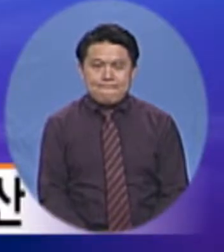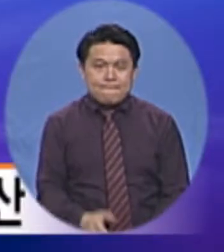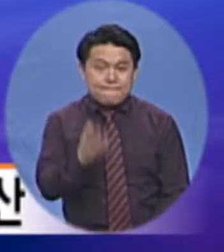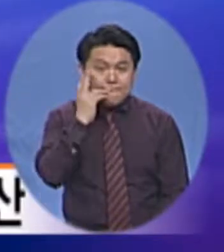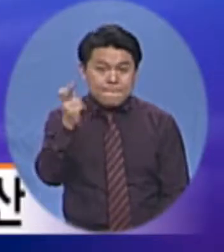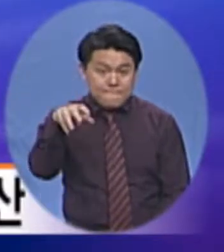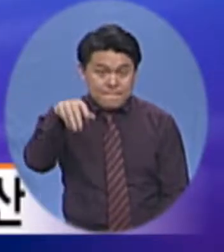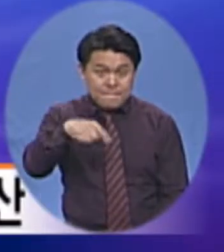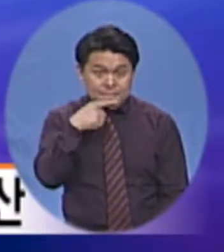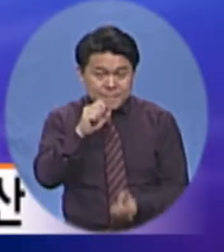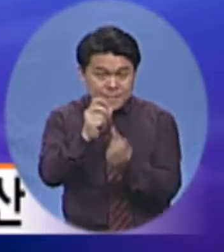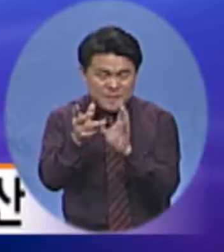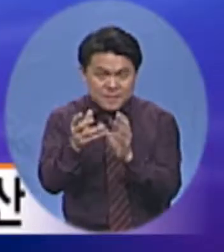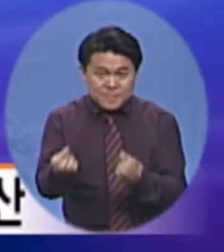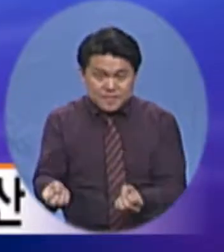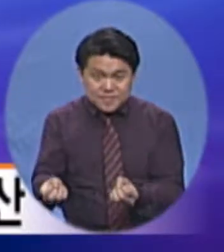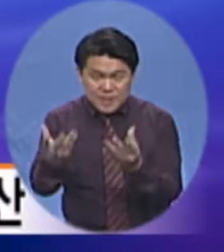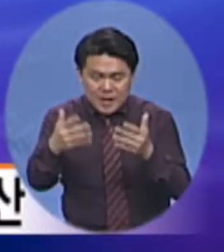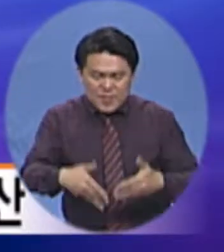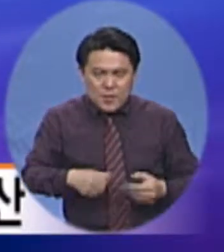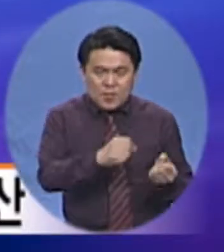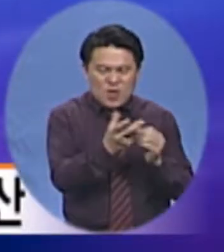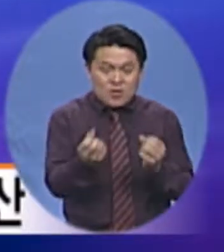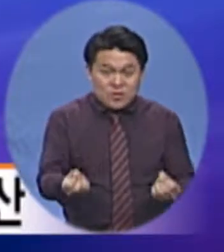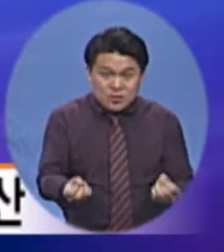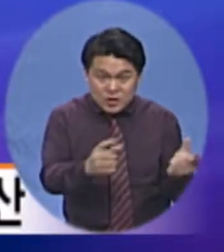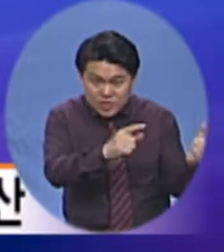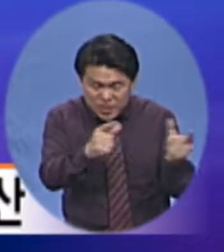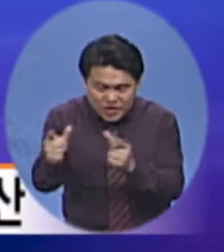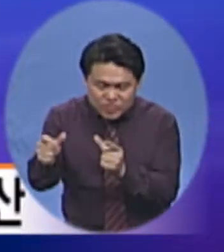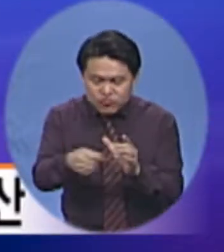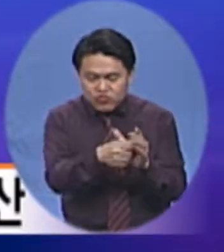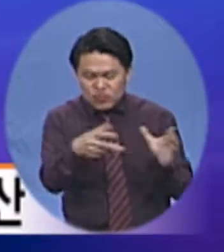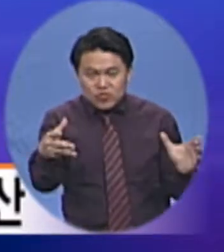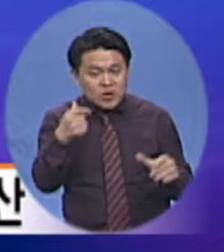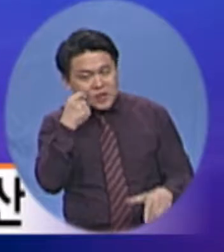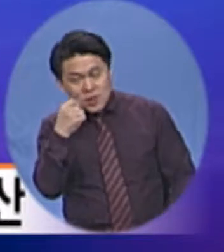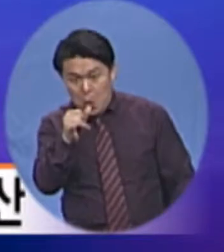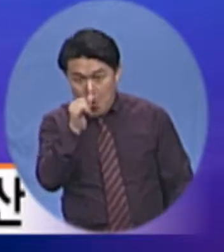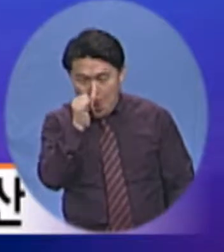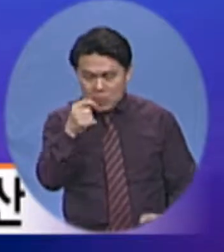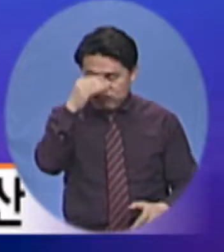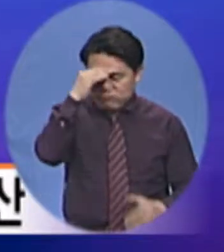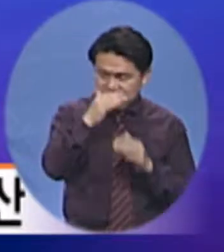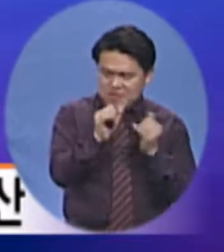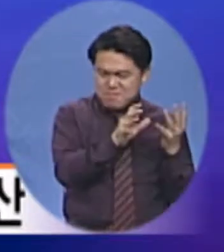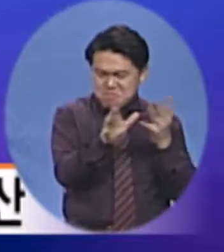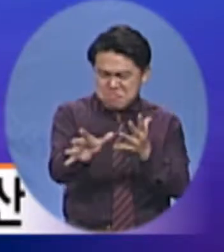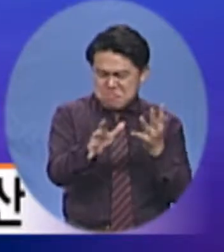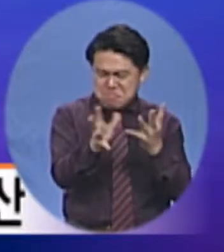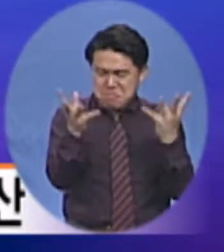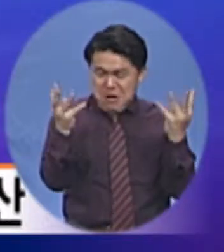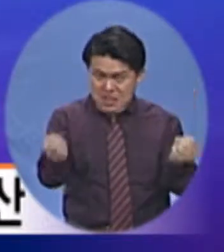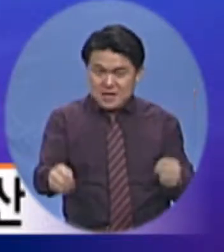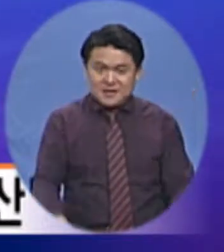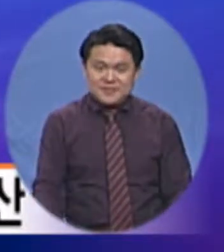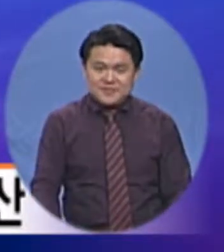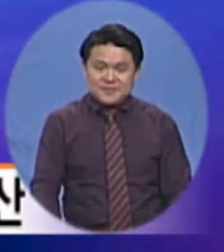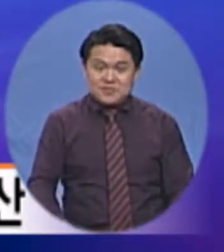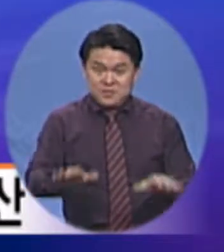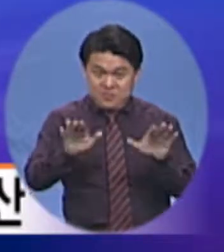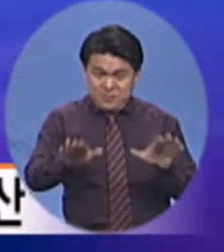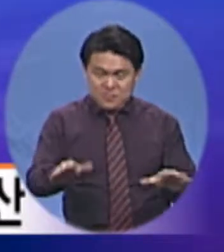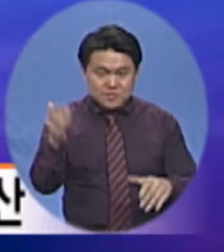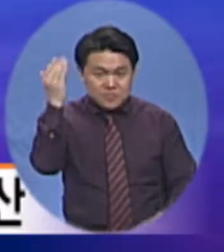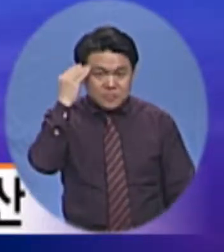울산의 장미축제와 봄꽃 대향연이 명품 꽃축제로 인기를 끌면서 관람객의 발길이 이어지고 있습니다.